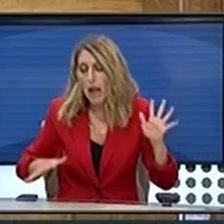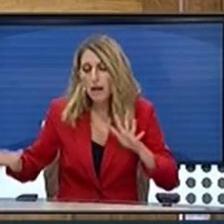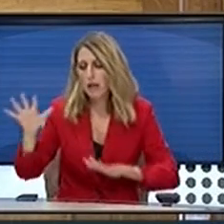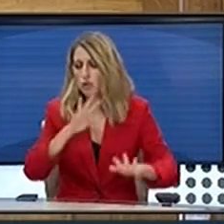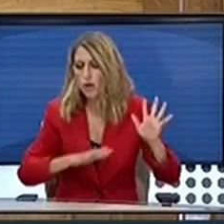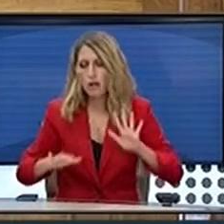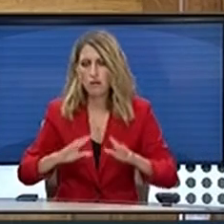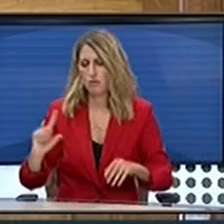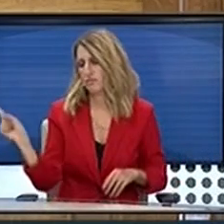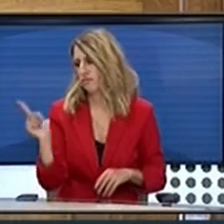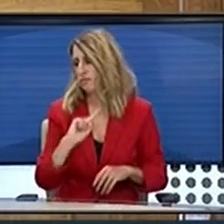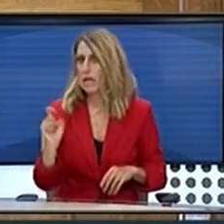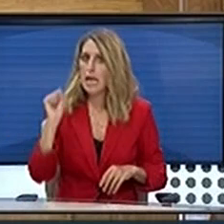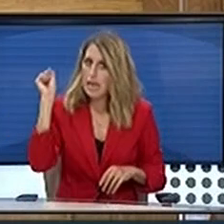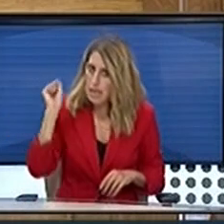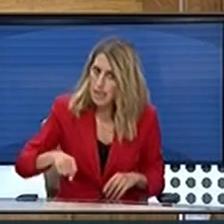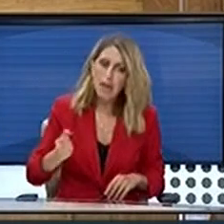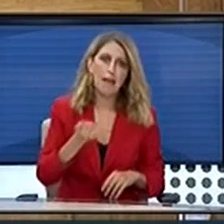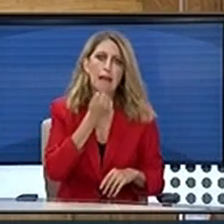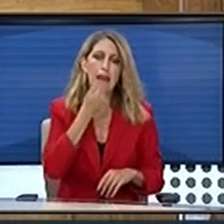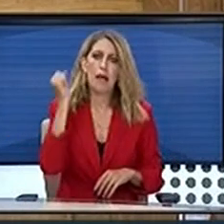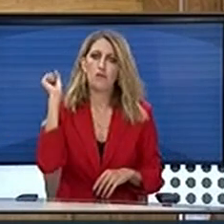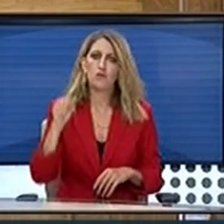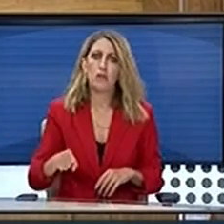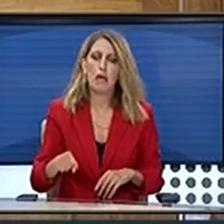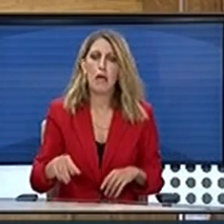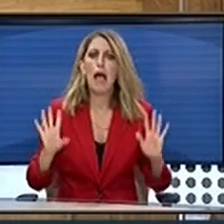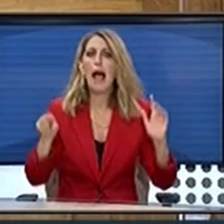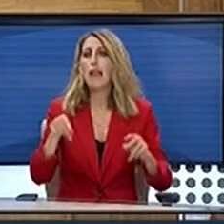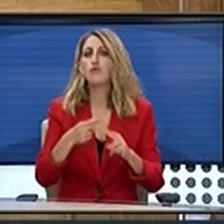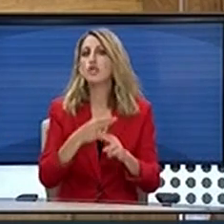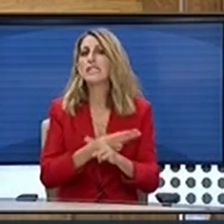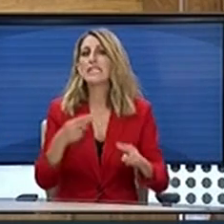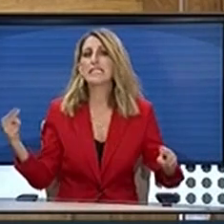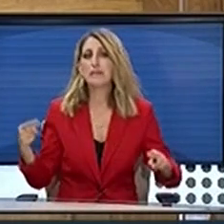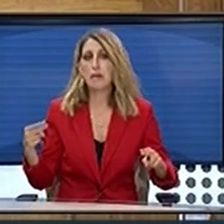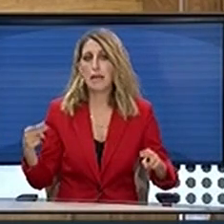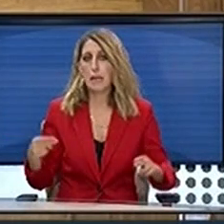μια τάχα εντολή της κοινωνίας απέναντι στην κυβέρνηση.